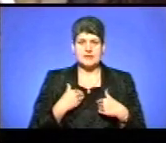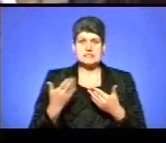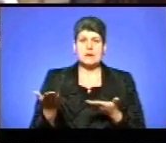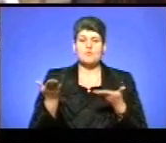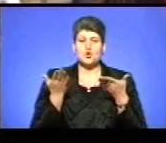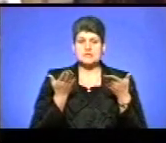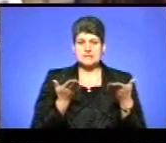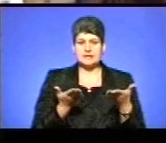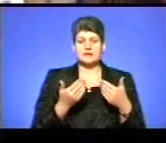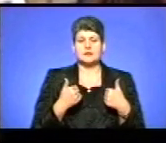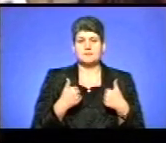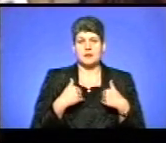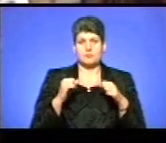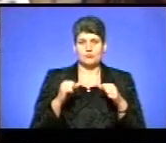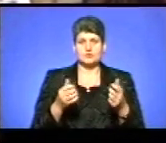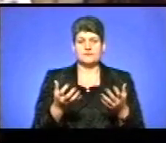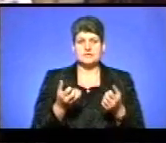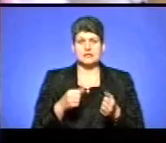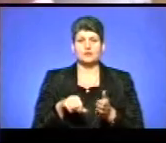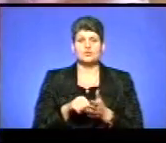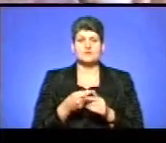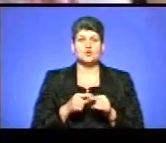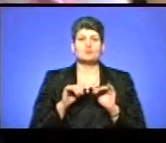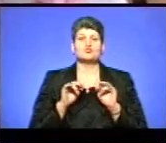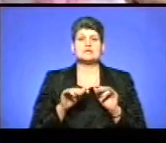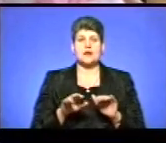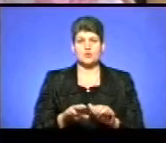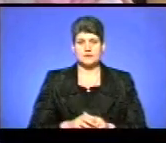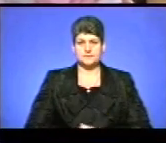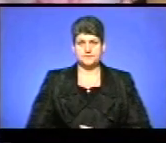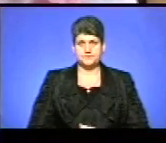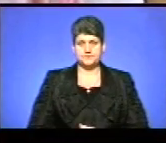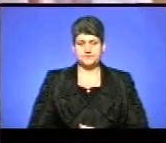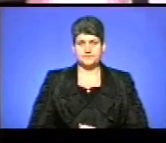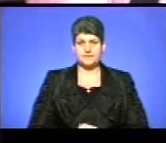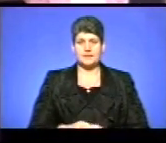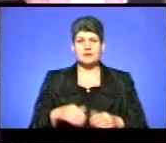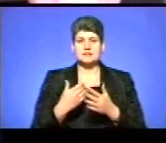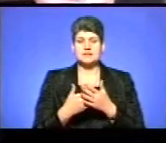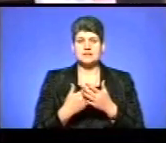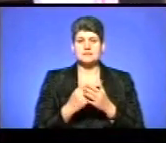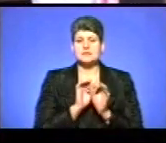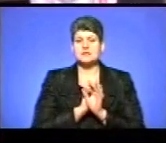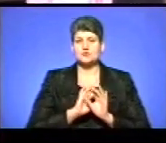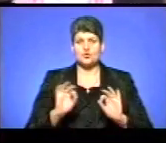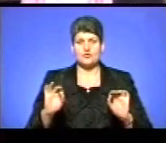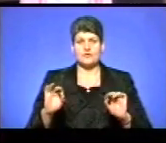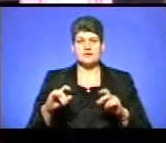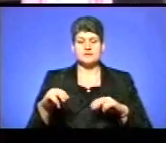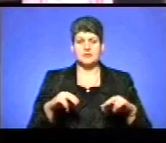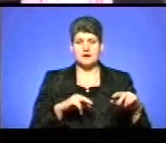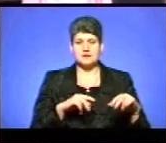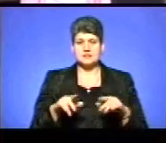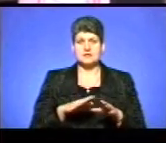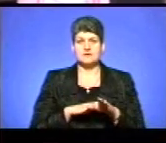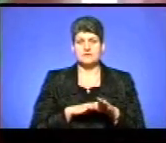ми можемо взяти участь у цьому заході. Зразковий ансамбль класичного танцю «Перлина» виконав композицію